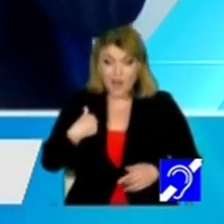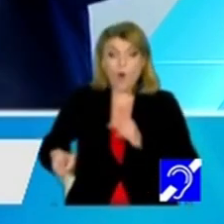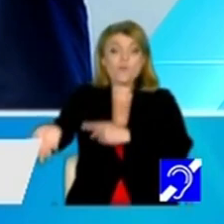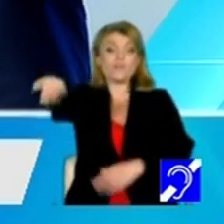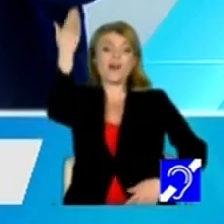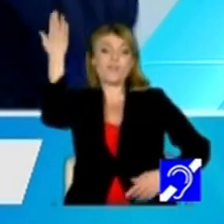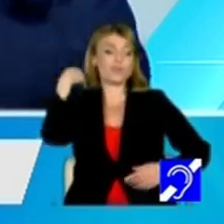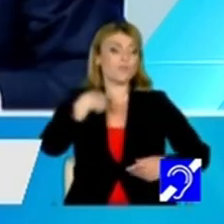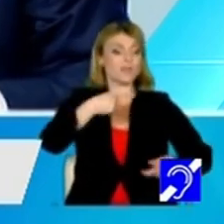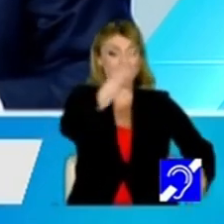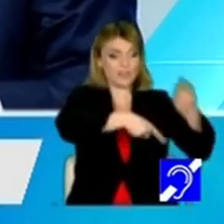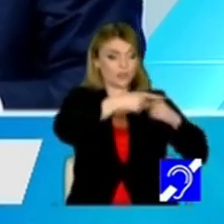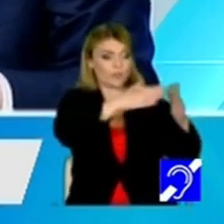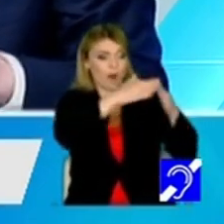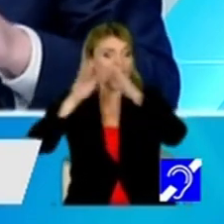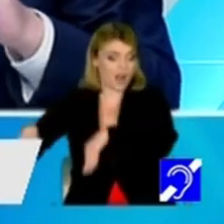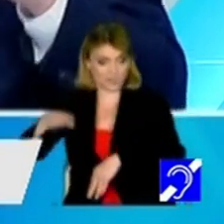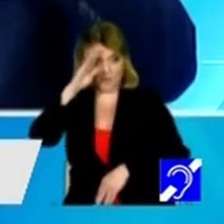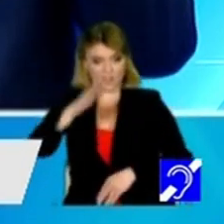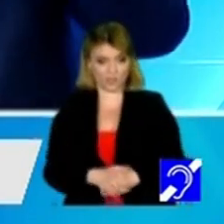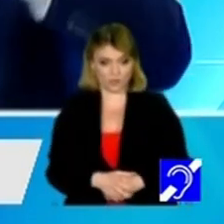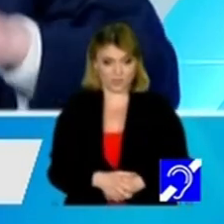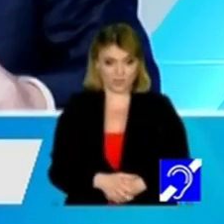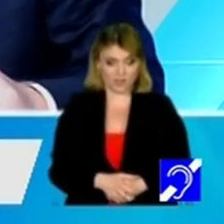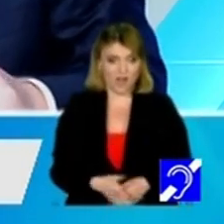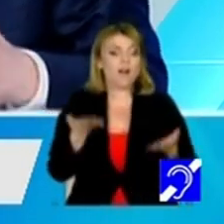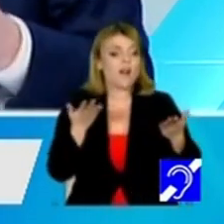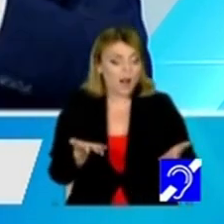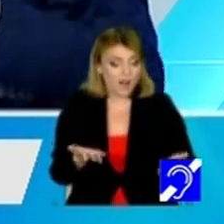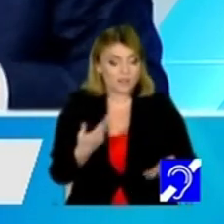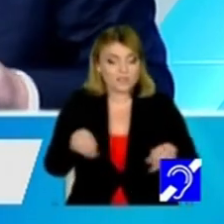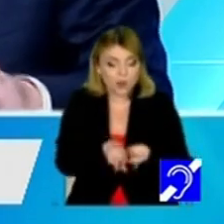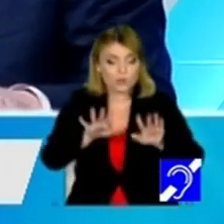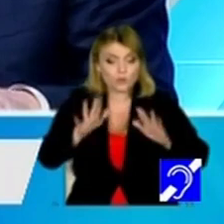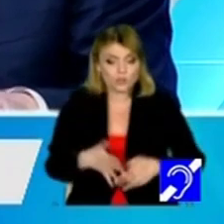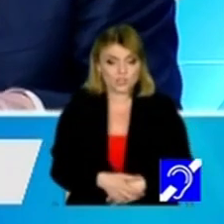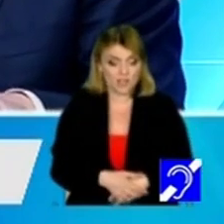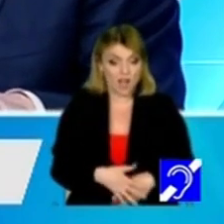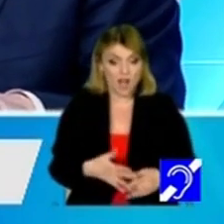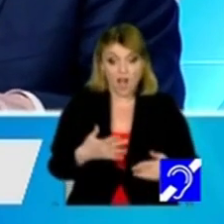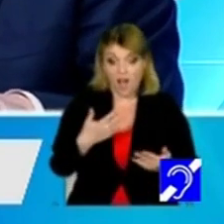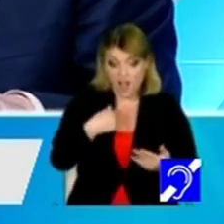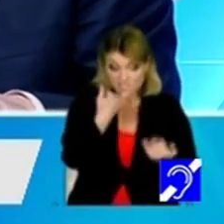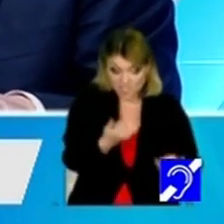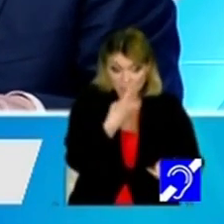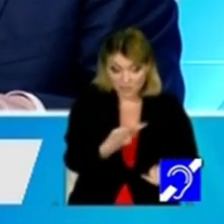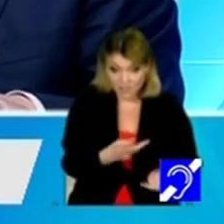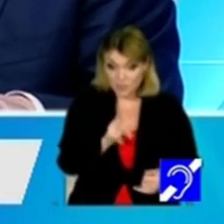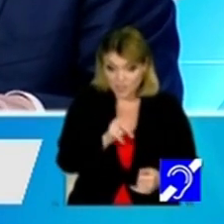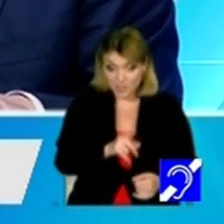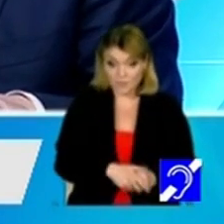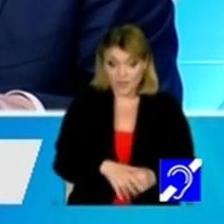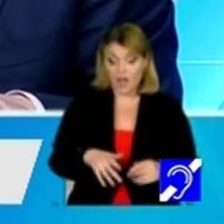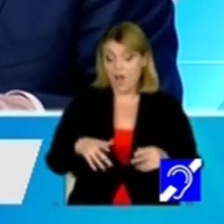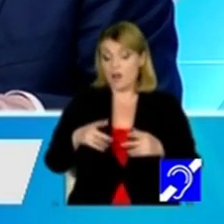Transnistria? Sub care identitate? Care ar fi fost grupul de reținere și de liberare? Înțeleg. Dar vedem acum, că văd că la SIS